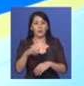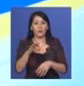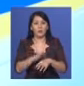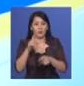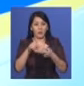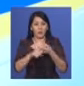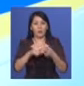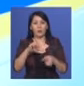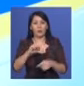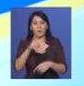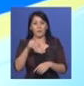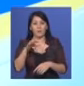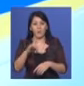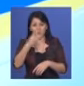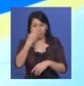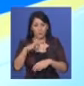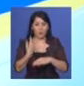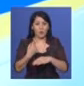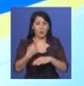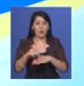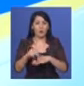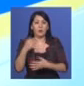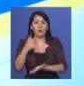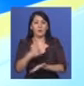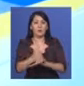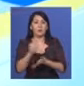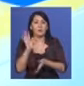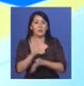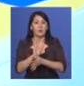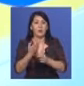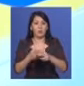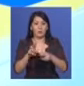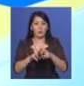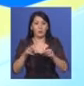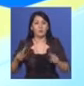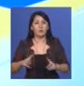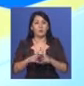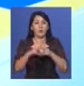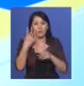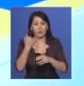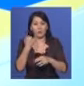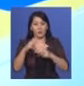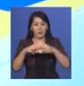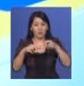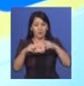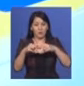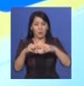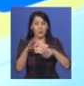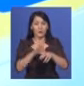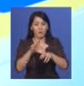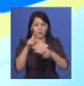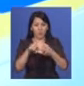вирусқа қарсы авифарир дәрісі сатып алынған. Ал енді елбасының тапсырмасына сәйкес Нұрсұлтан және Алматыда салынатын